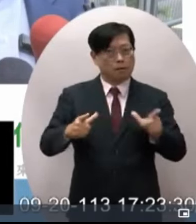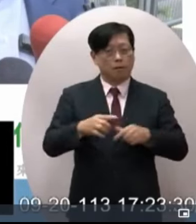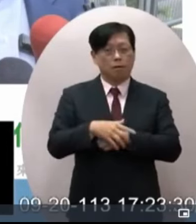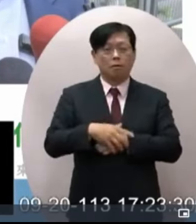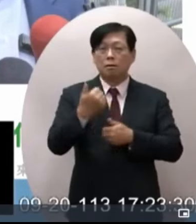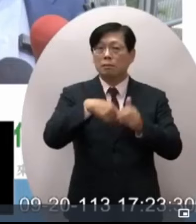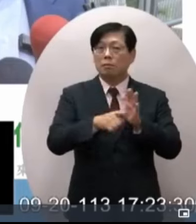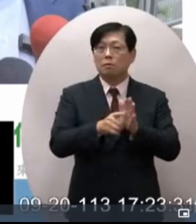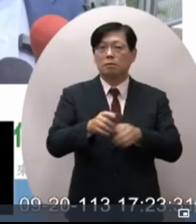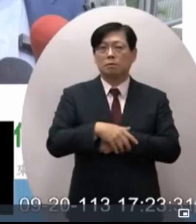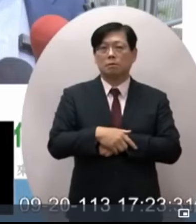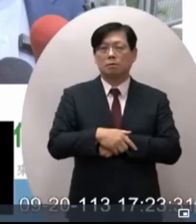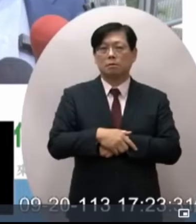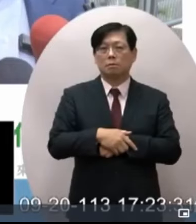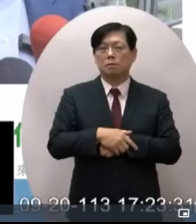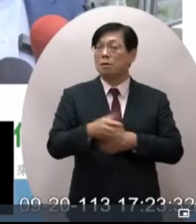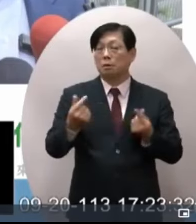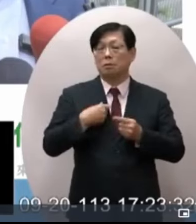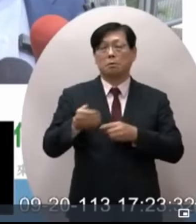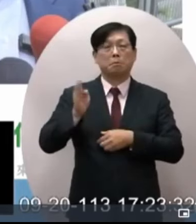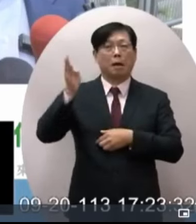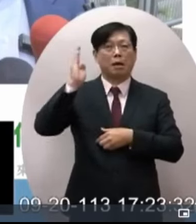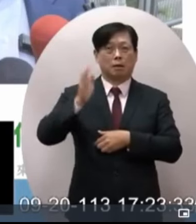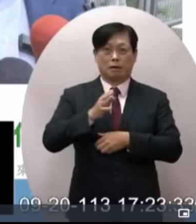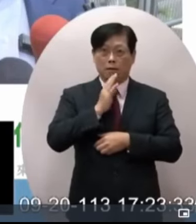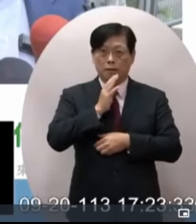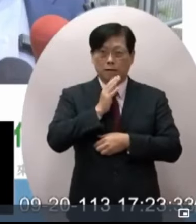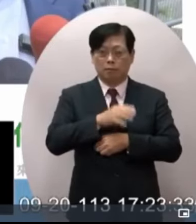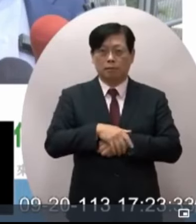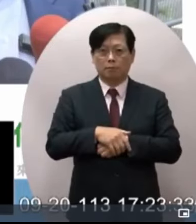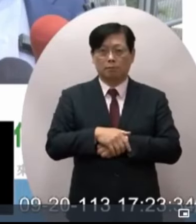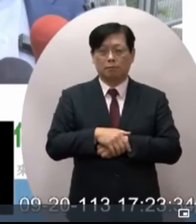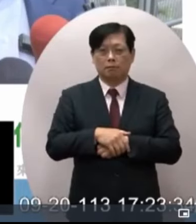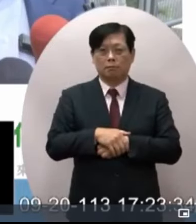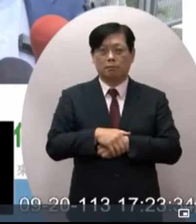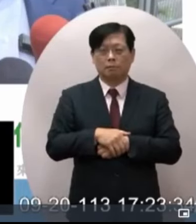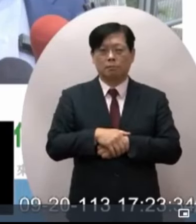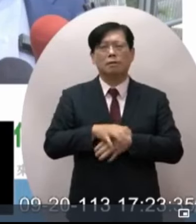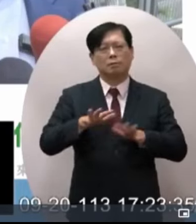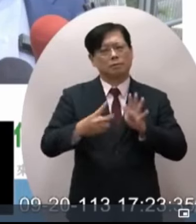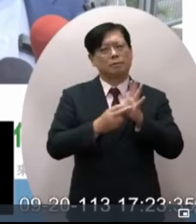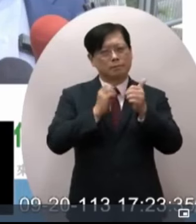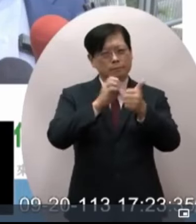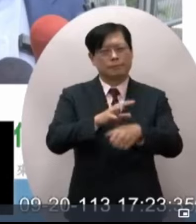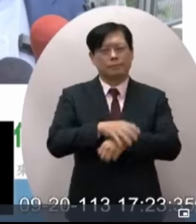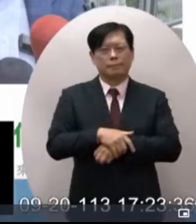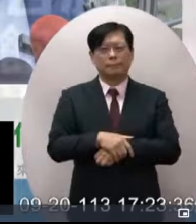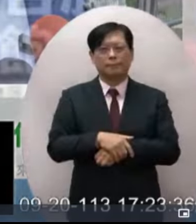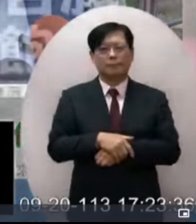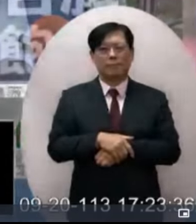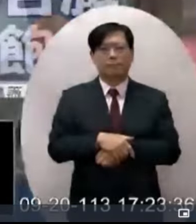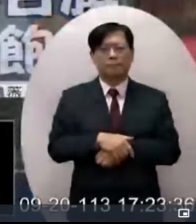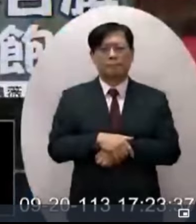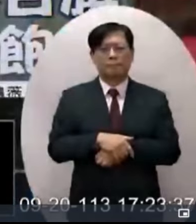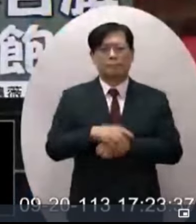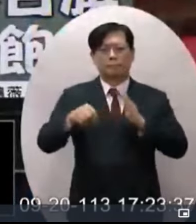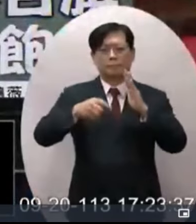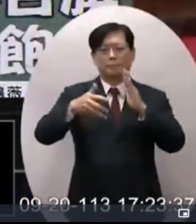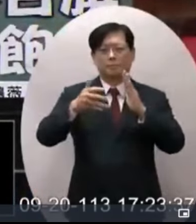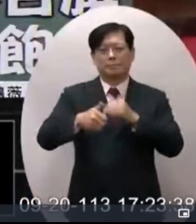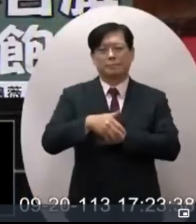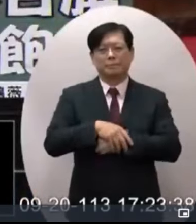就是代表说，哎，你不要进来了，是不是？ 好， 所以我要讲的是，院